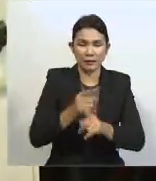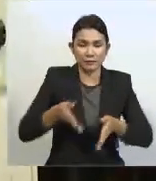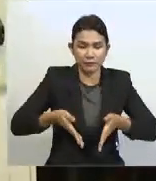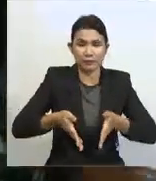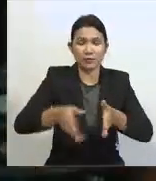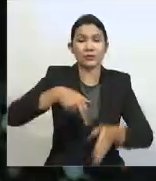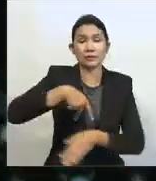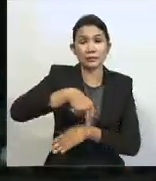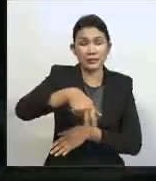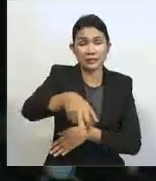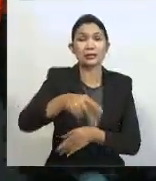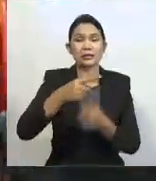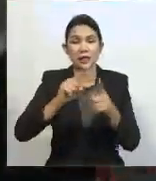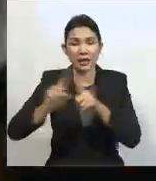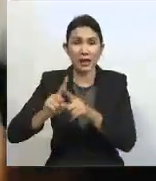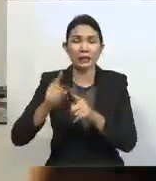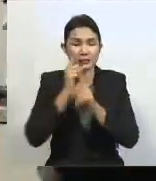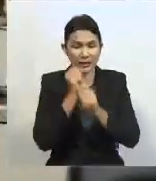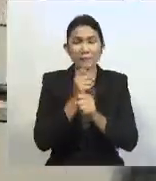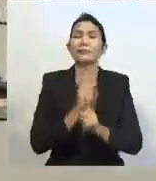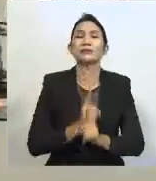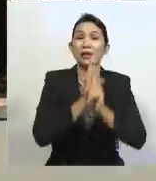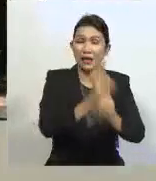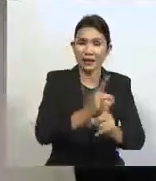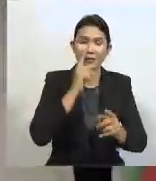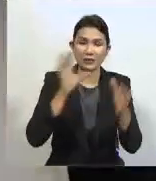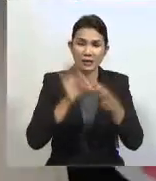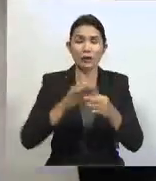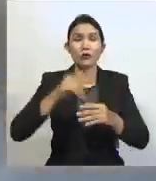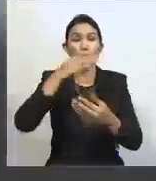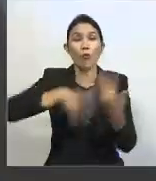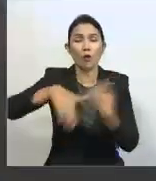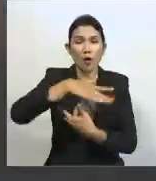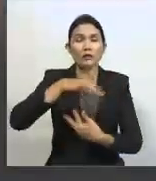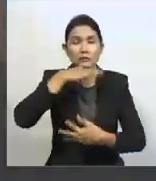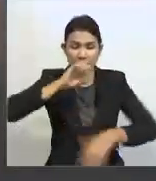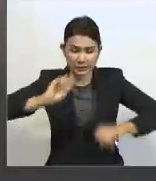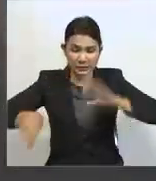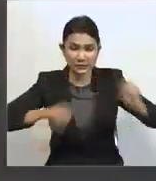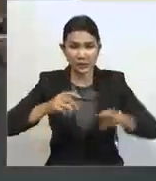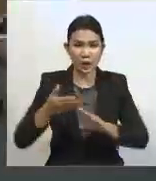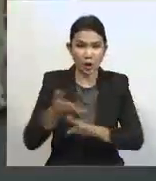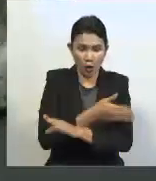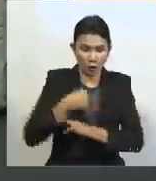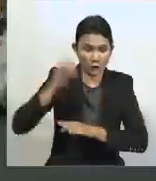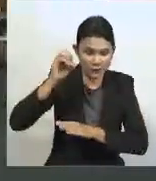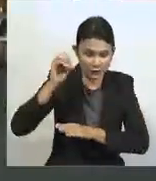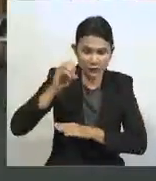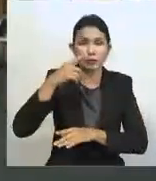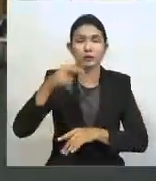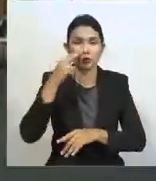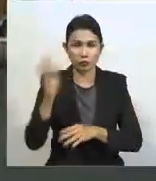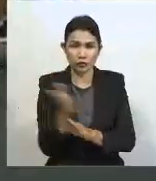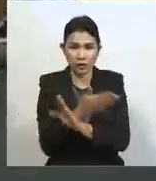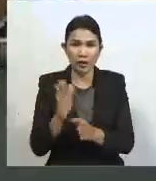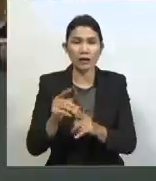กี่ยวกับเรื่องของการรักษาสิ่งแวดล้อมรวมถึงการจัดเก็บขยะด้วยนะคะด้วยการคัดแยกขยะก่อนที่จะทิ้งลงถังที่จัดเตรียมไว้ให้ซึ่ง